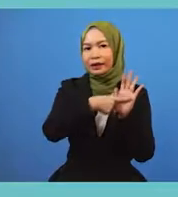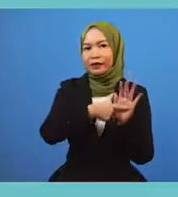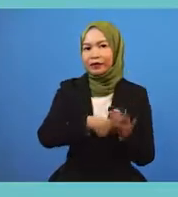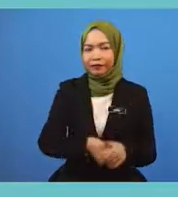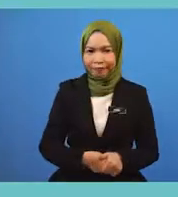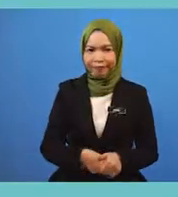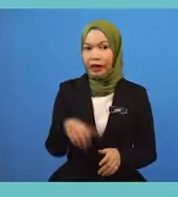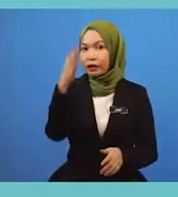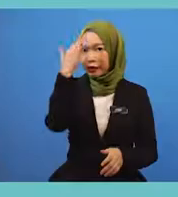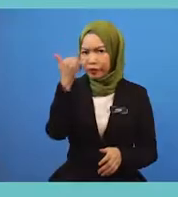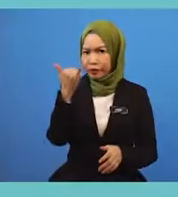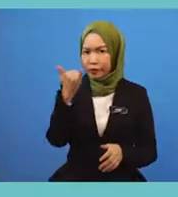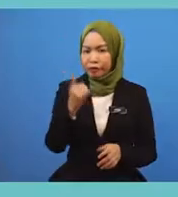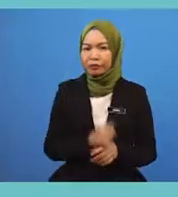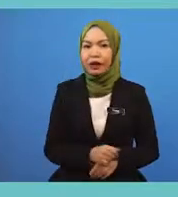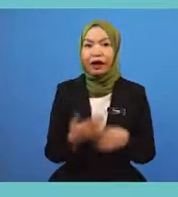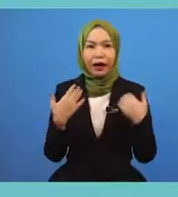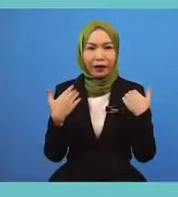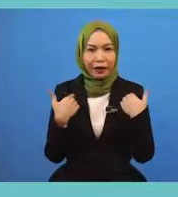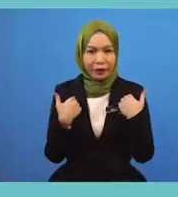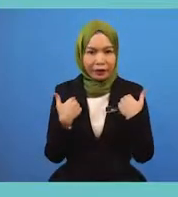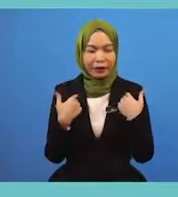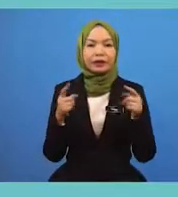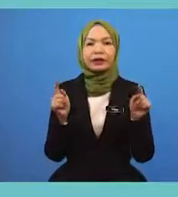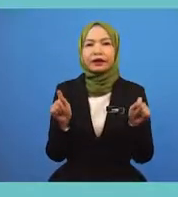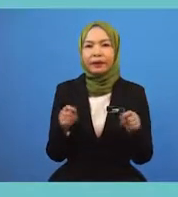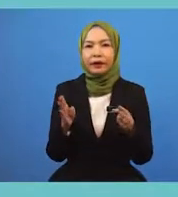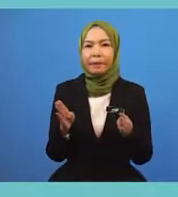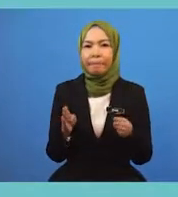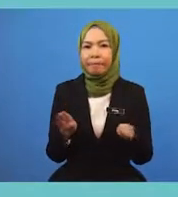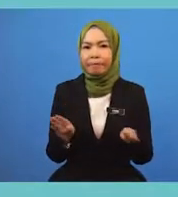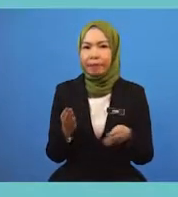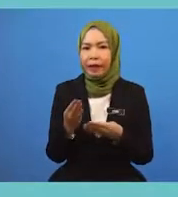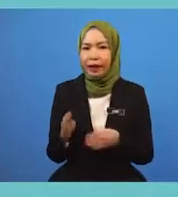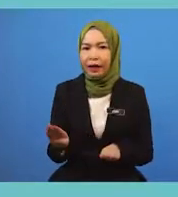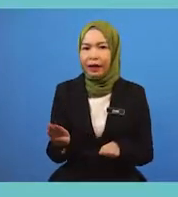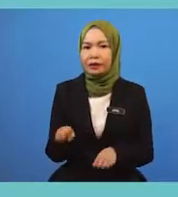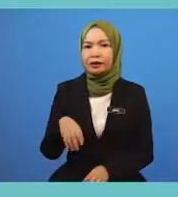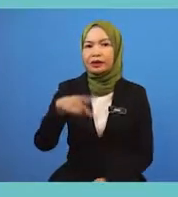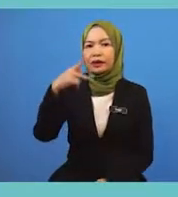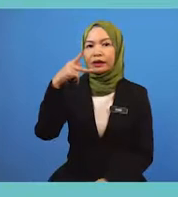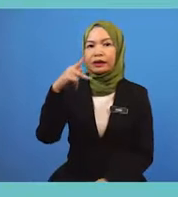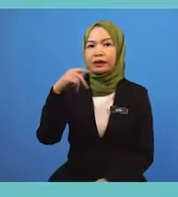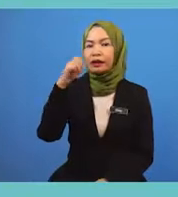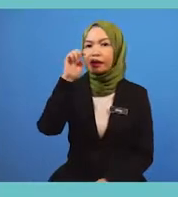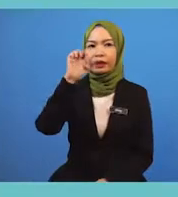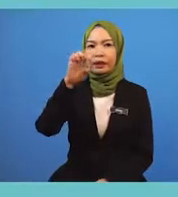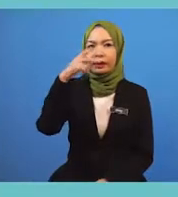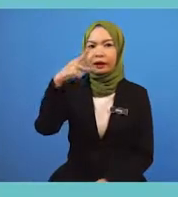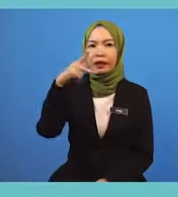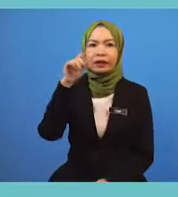ya? Kerana tindak balas ini merupakan tindak balas exothermic kerana